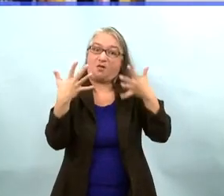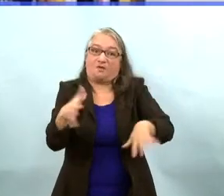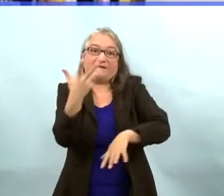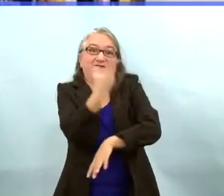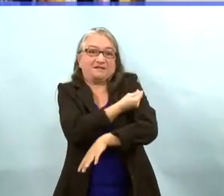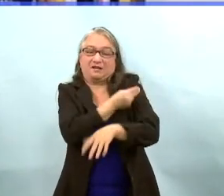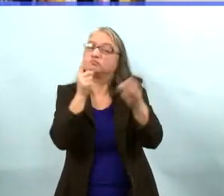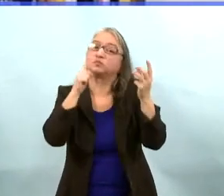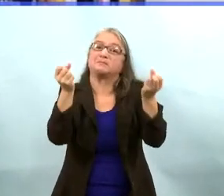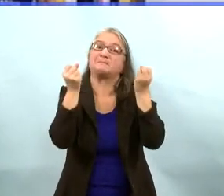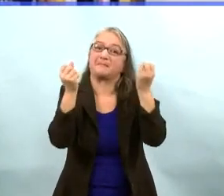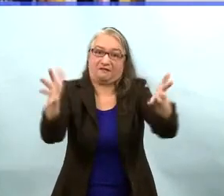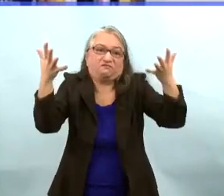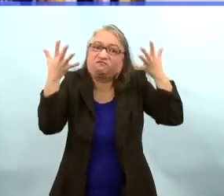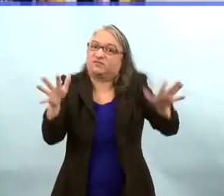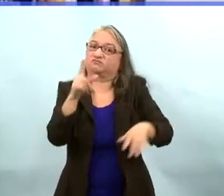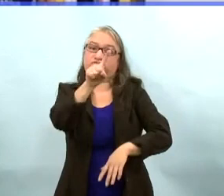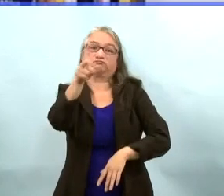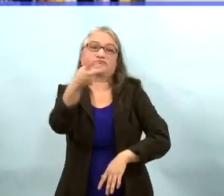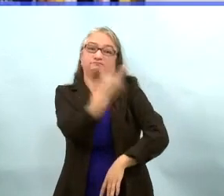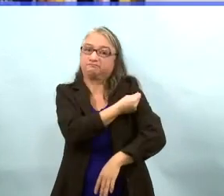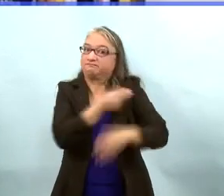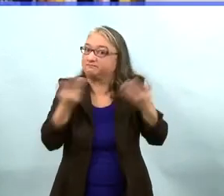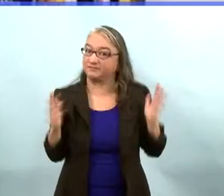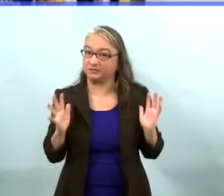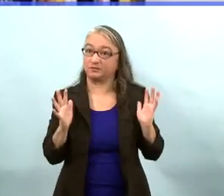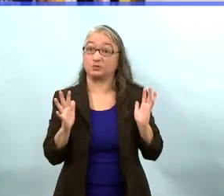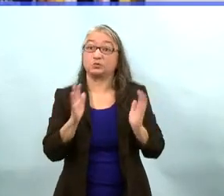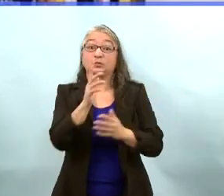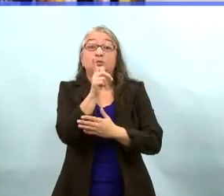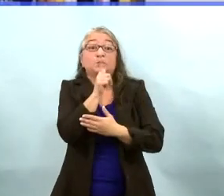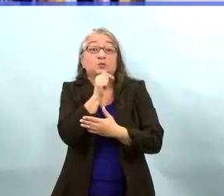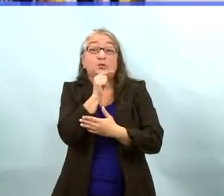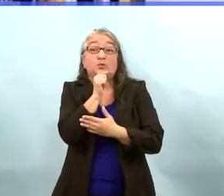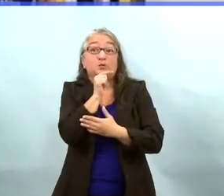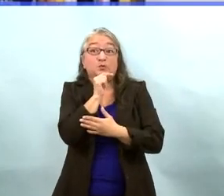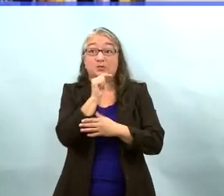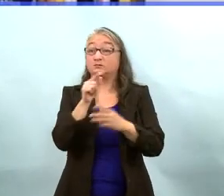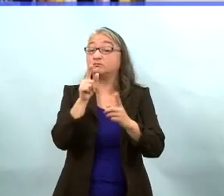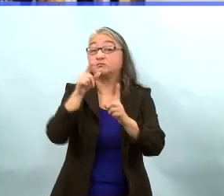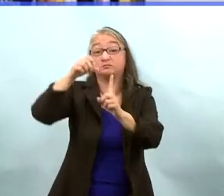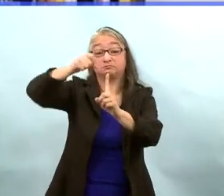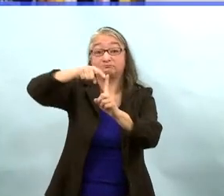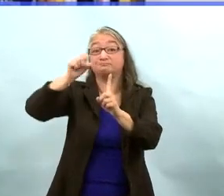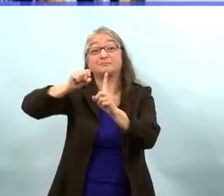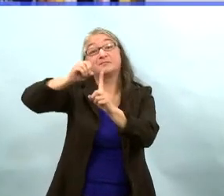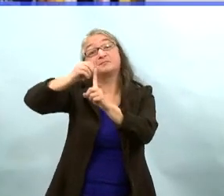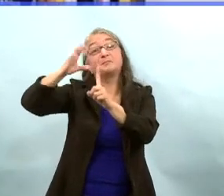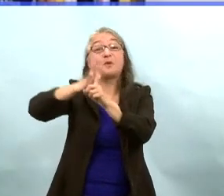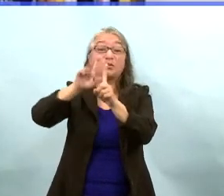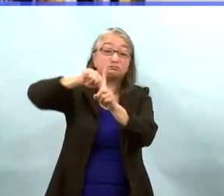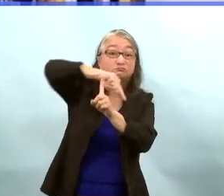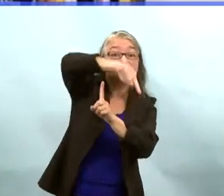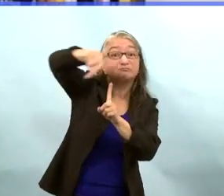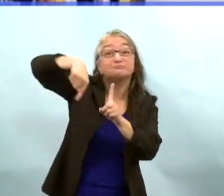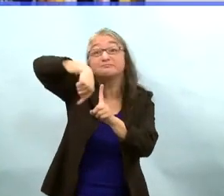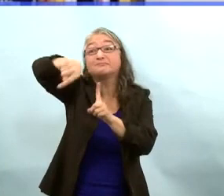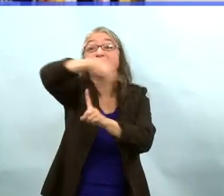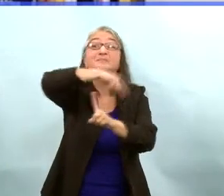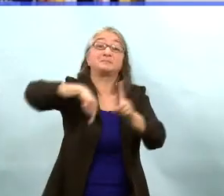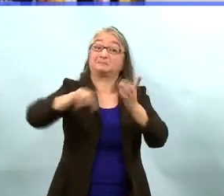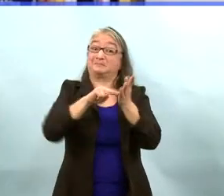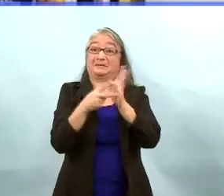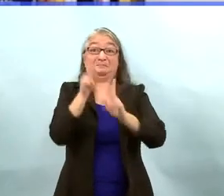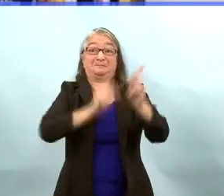immunisés. Donc, ça veut dire que la majorité des personnes qui sont exposées au virus sont en fait des personnes vaccinées. Donc,